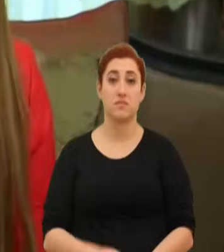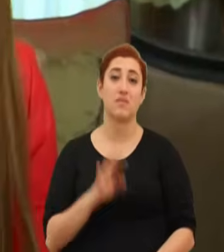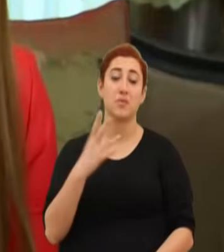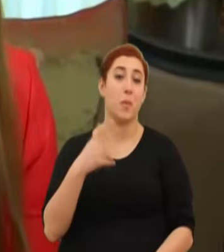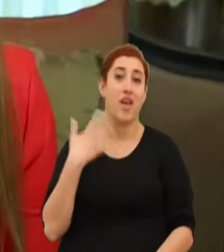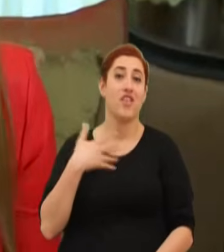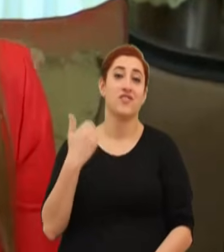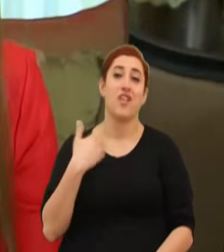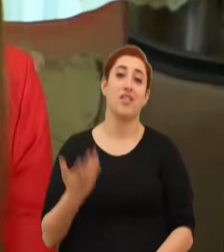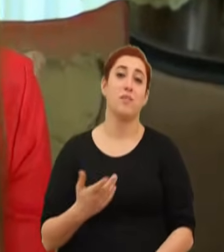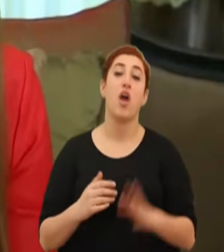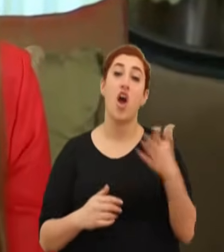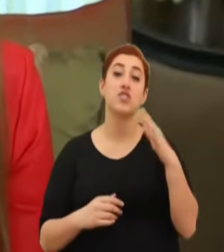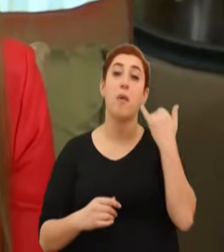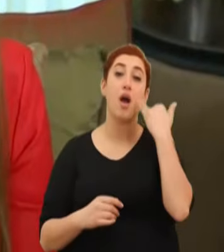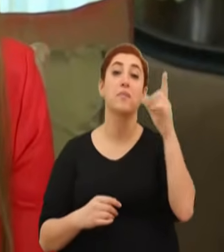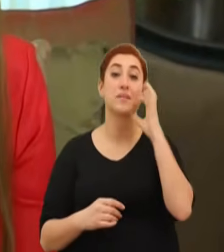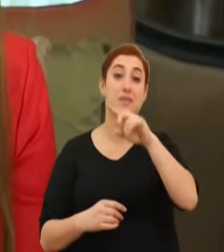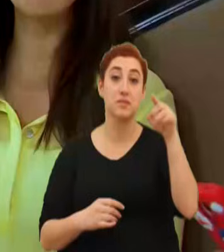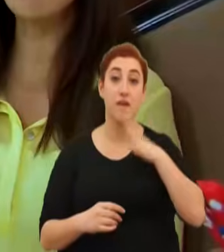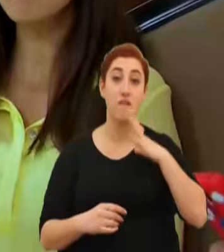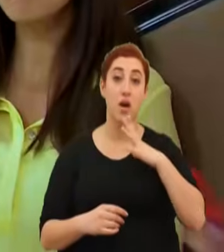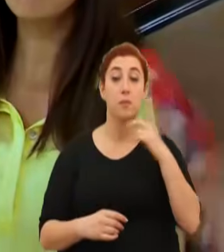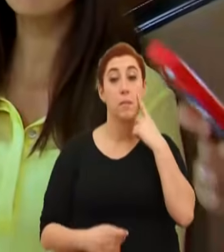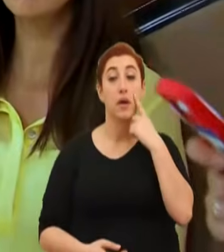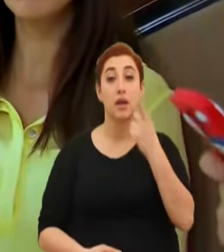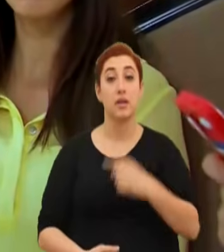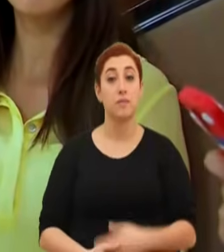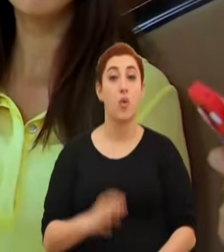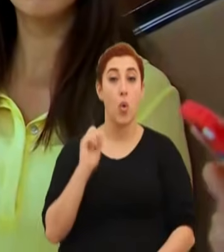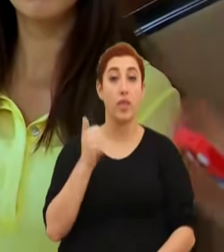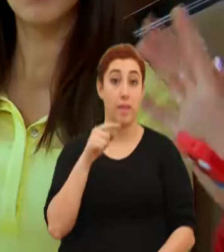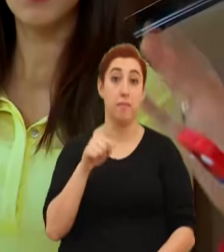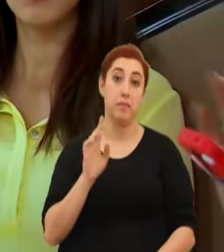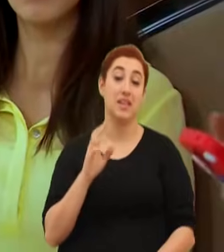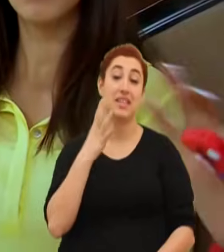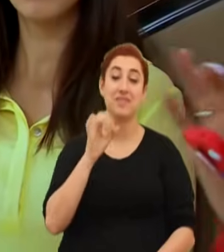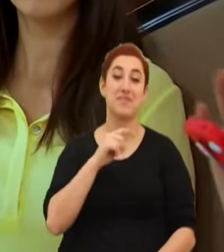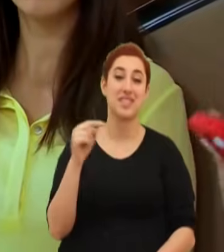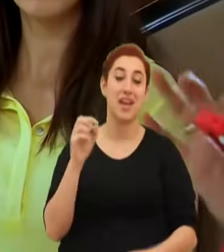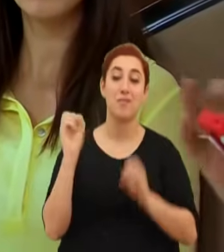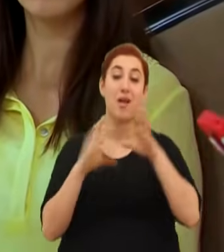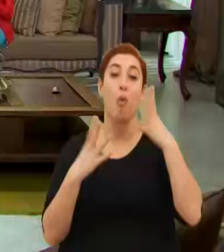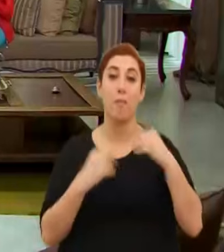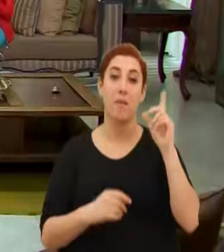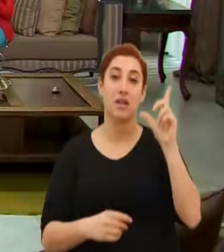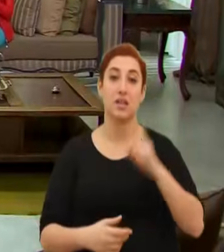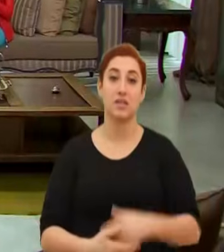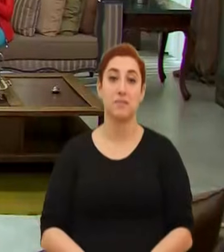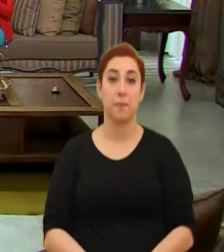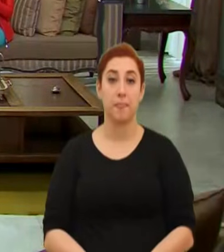ya iyi, çok heyecanlıyım ya. Acaba aramadığım kimse kaldı mı ha? Bak bakalım. Dur, önemli çünkü. Kimseyi es geçmemek lazım.